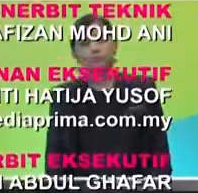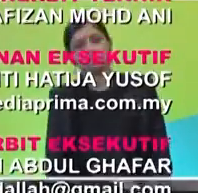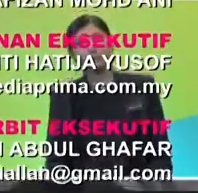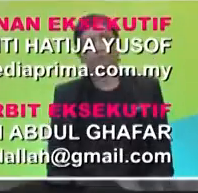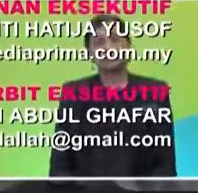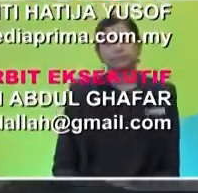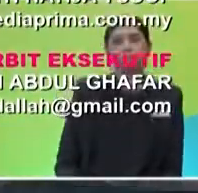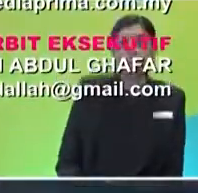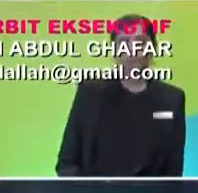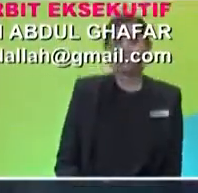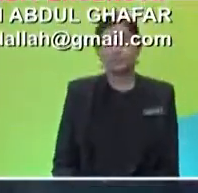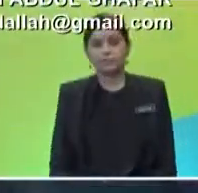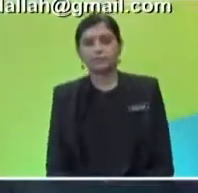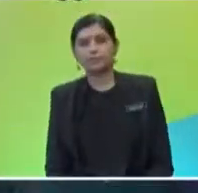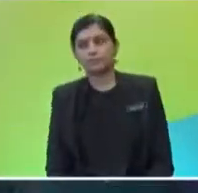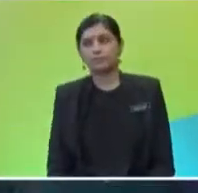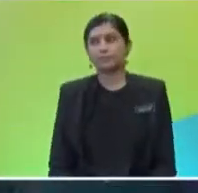adik-adik.